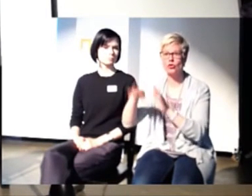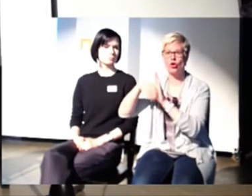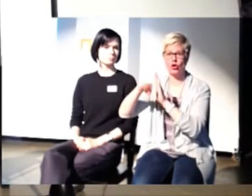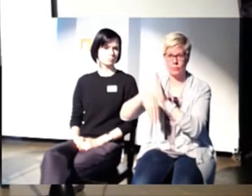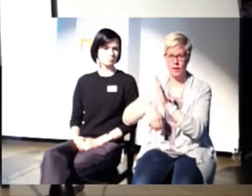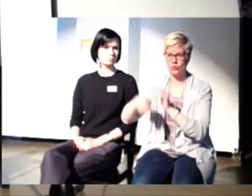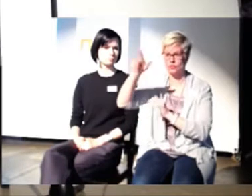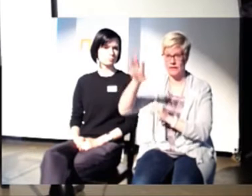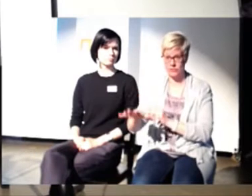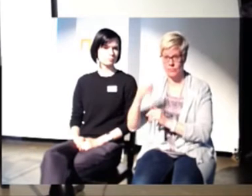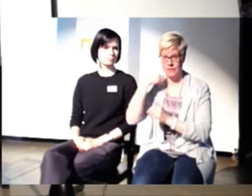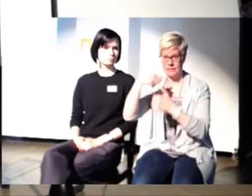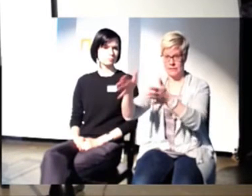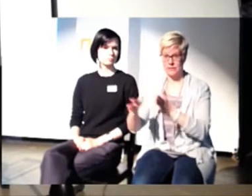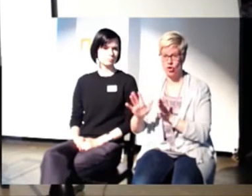residenssillä.